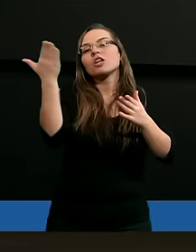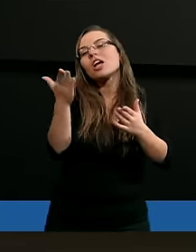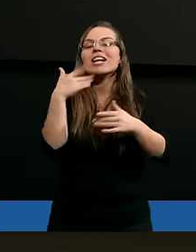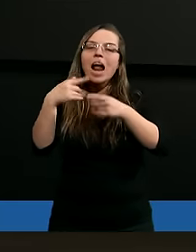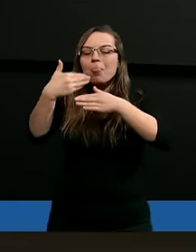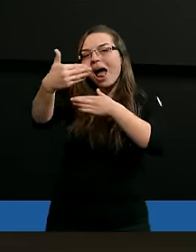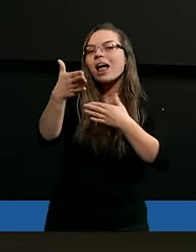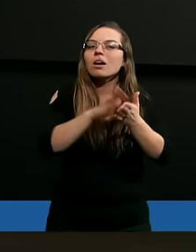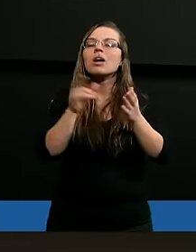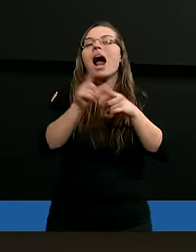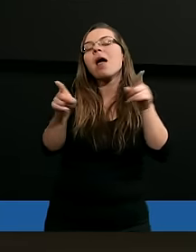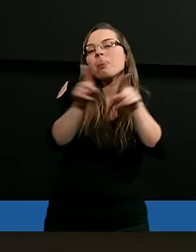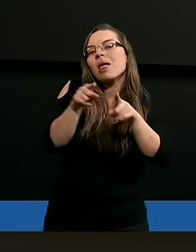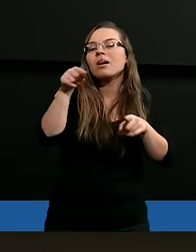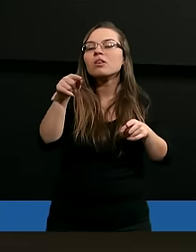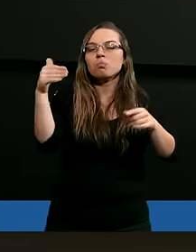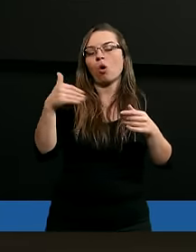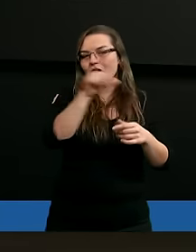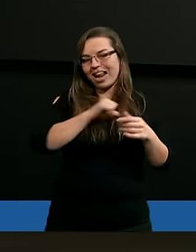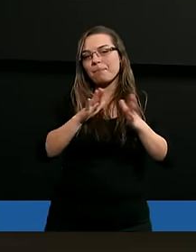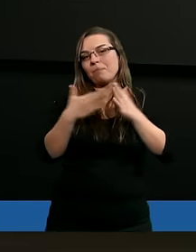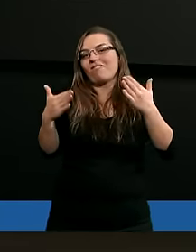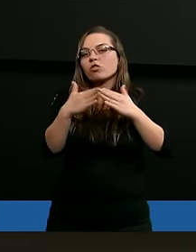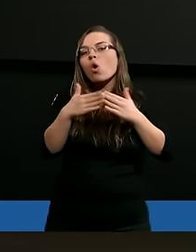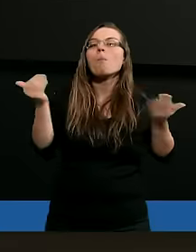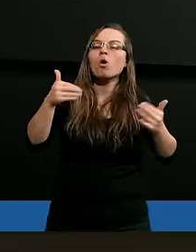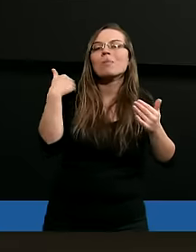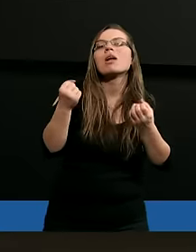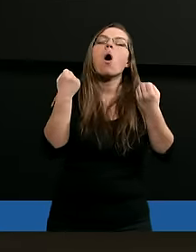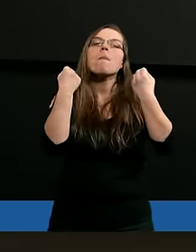daleko, ale też w swoim domu może być bohaterem wiary.